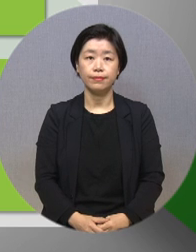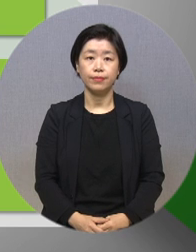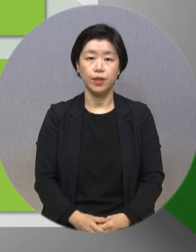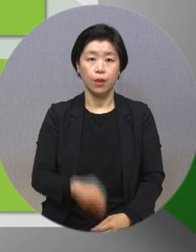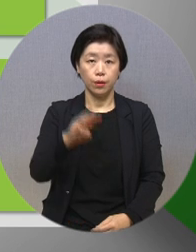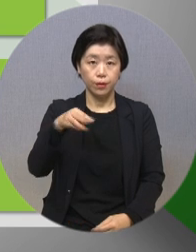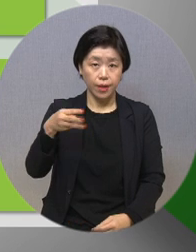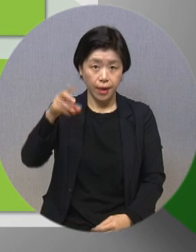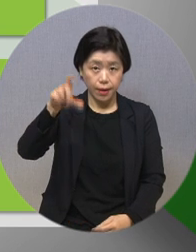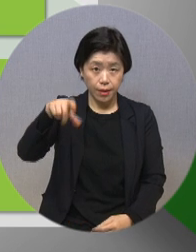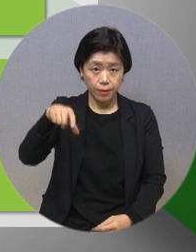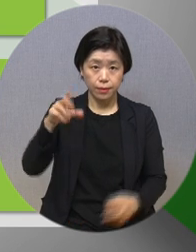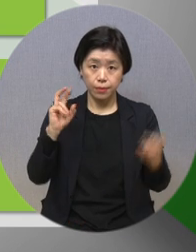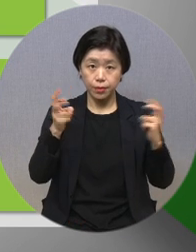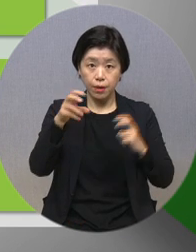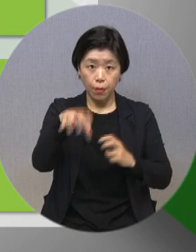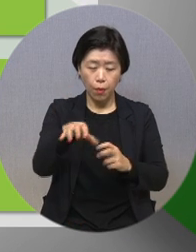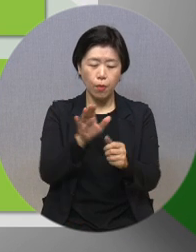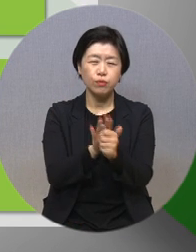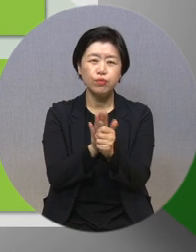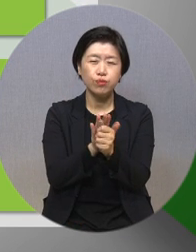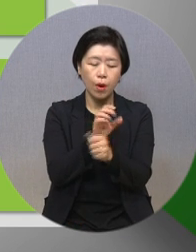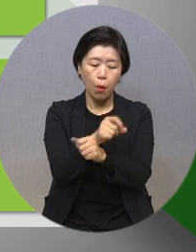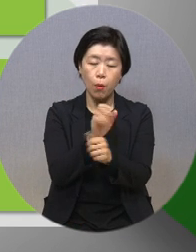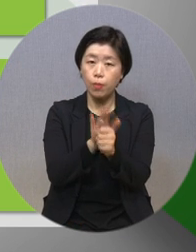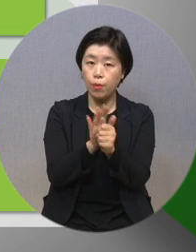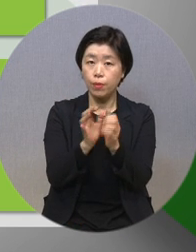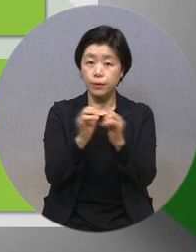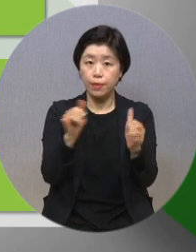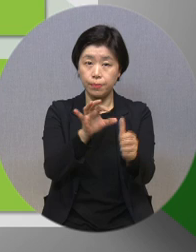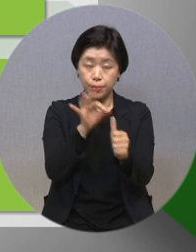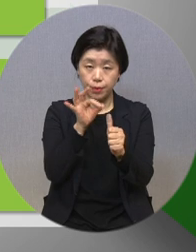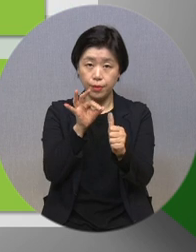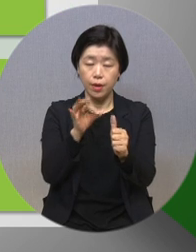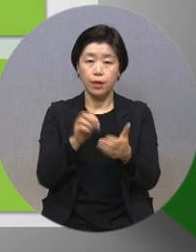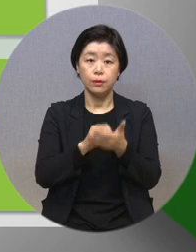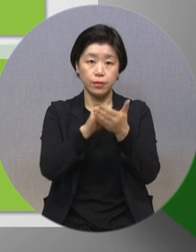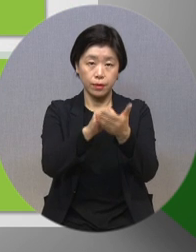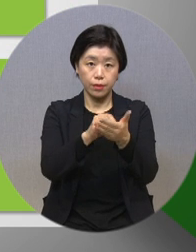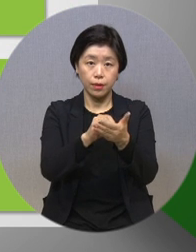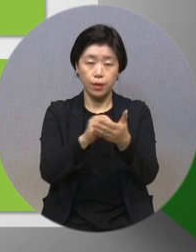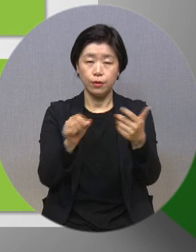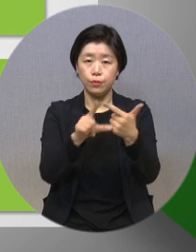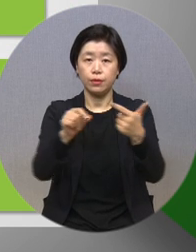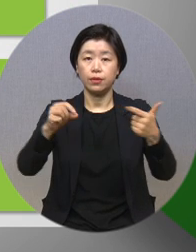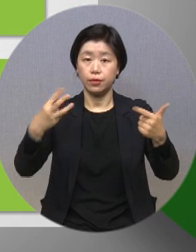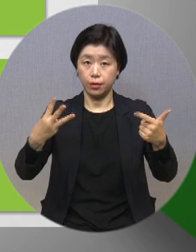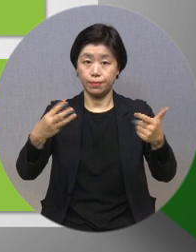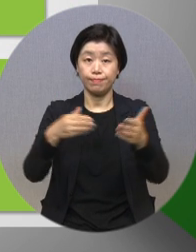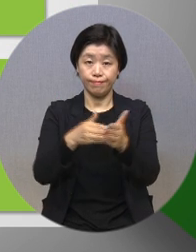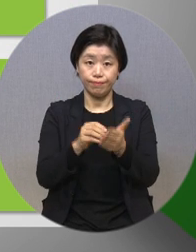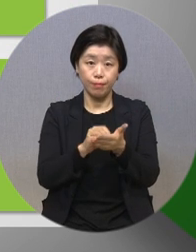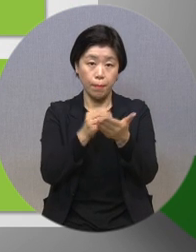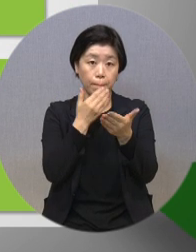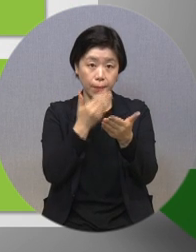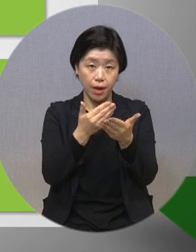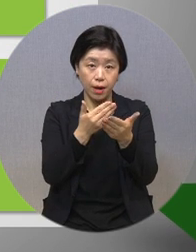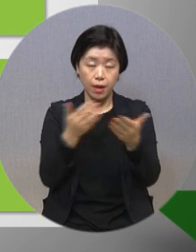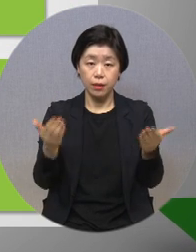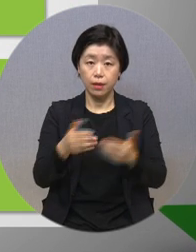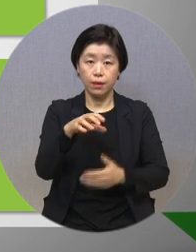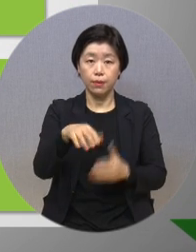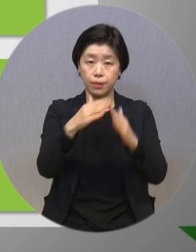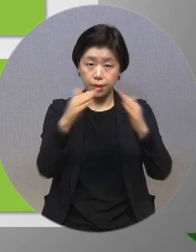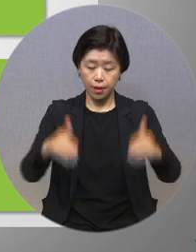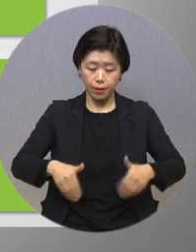롯데카드 주식회사에서 사무보조원을 모집합니다. 접수 마감일은 6월 3일까지며 근무지는 전라남도